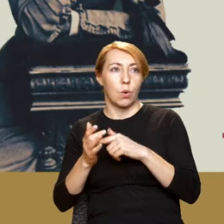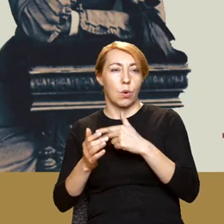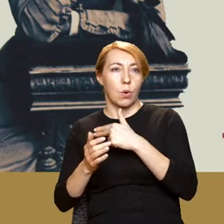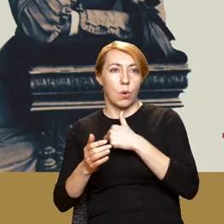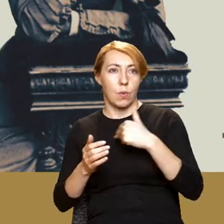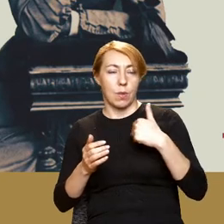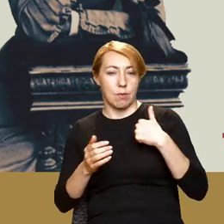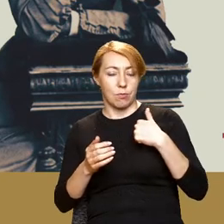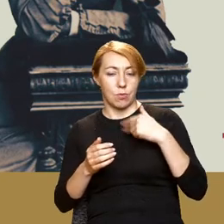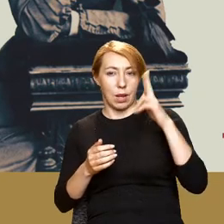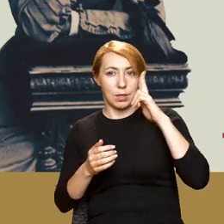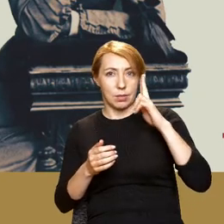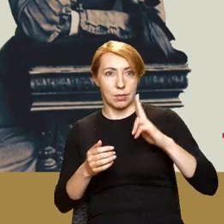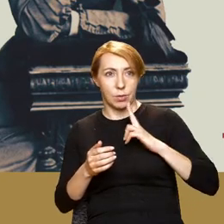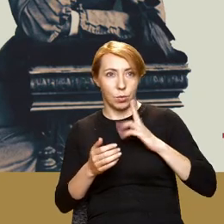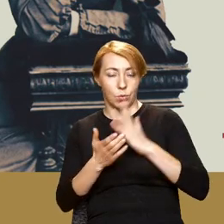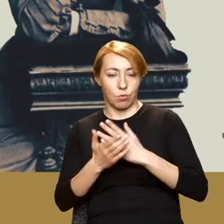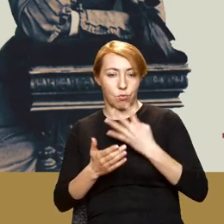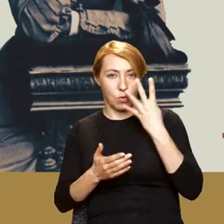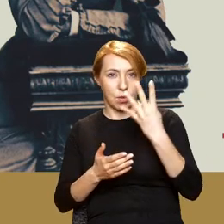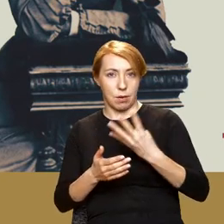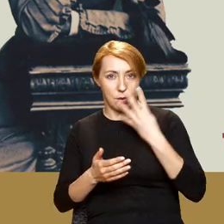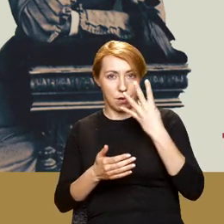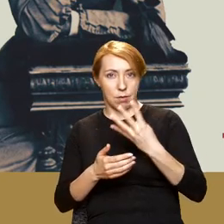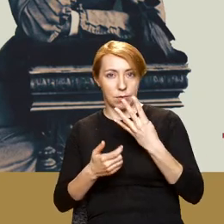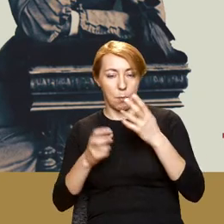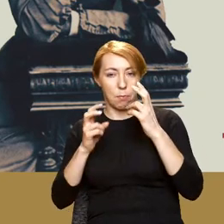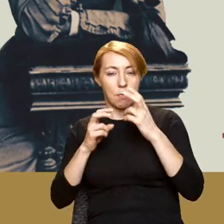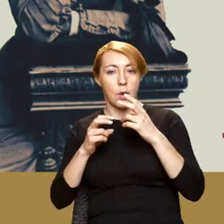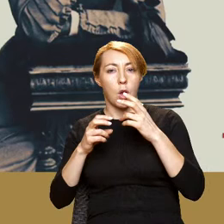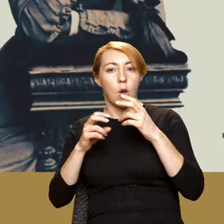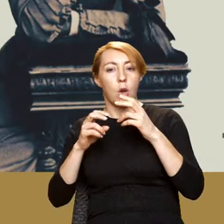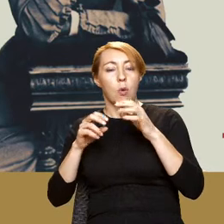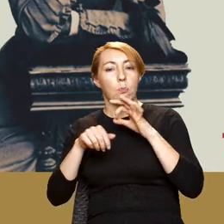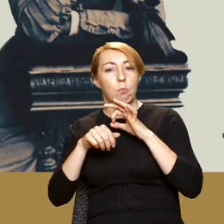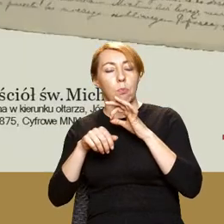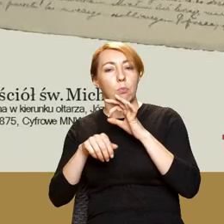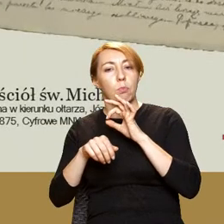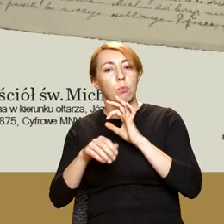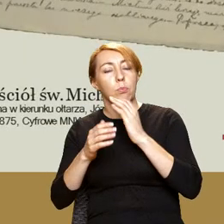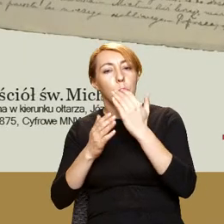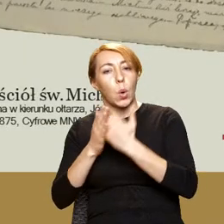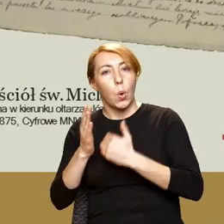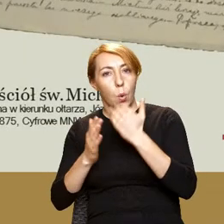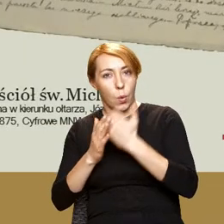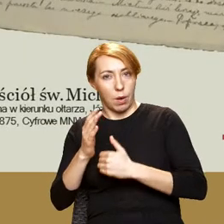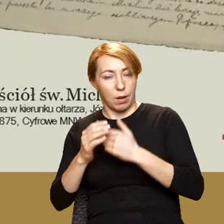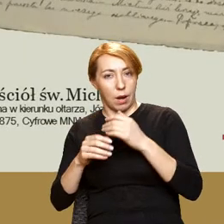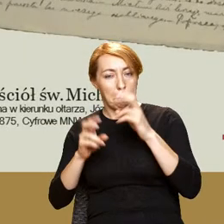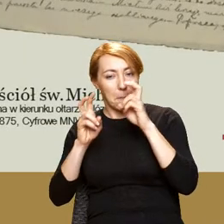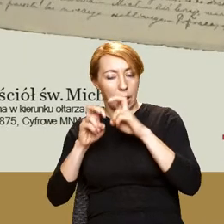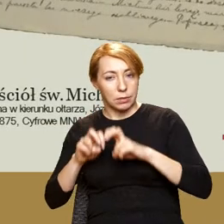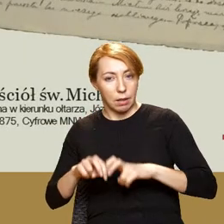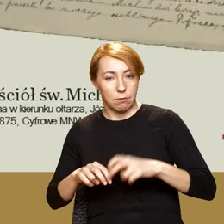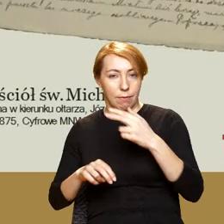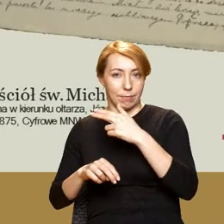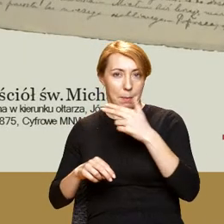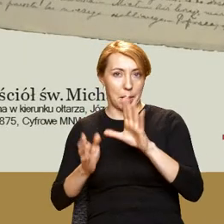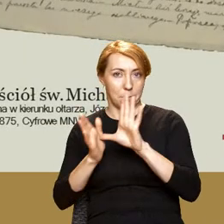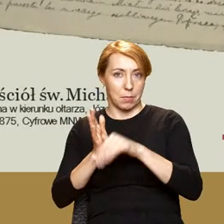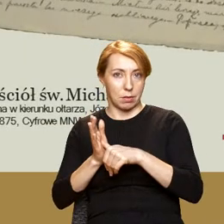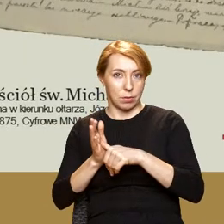już 4 już lata trwa program badawczy, który poświęcony historii miasta Wilna. I jakie tematy w